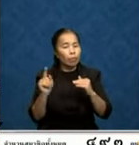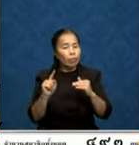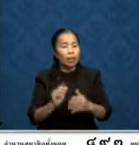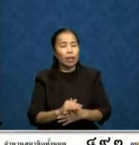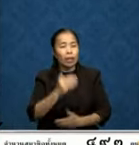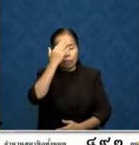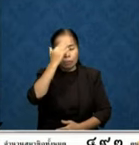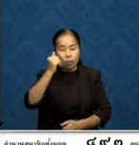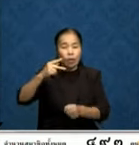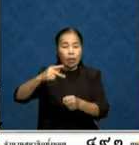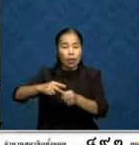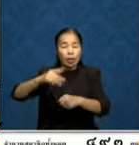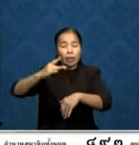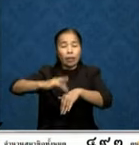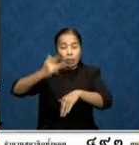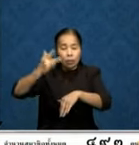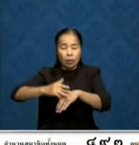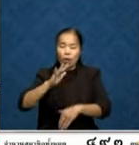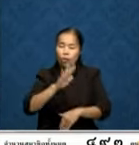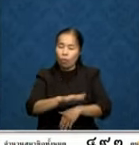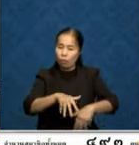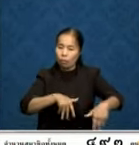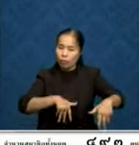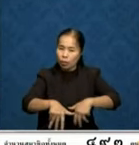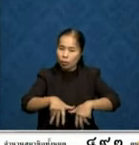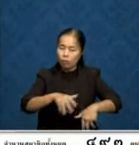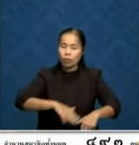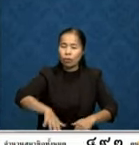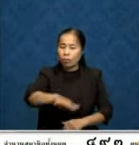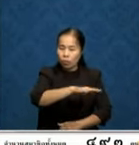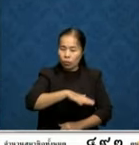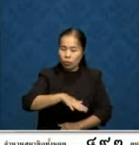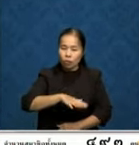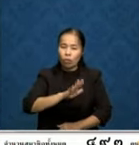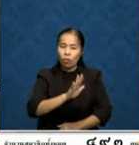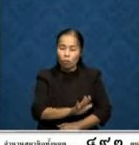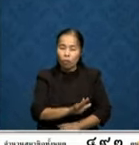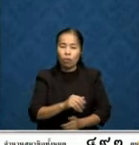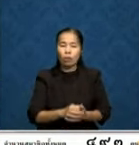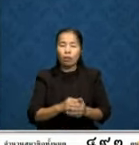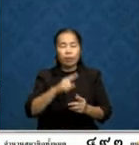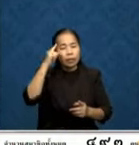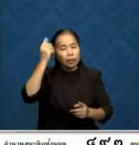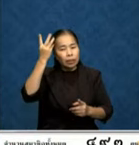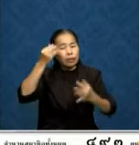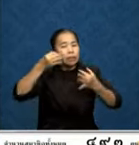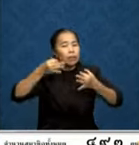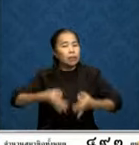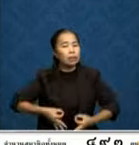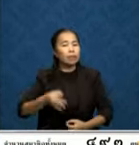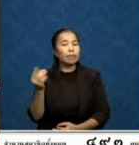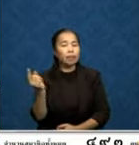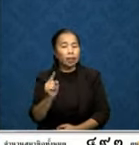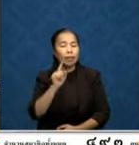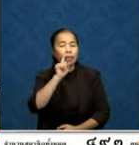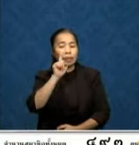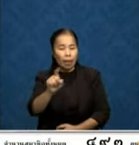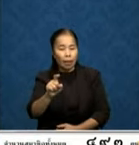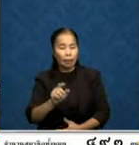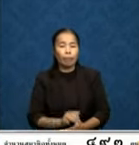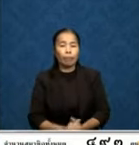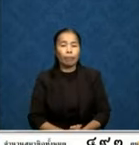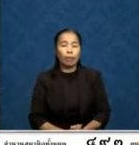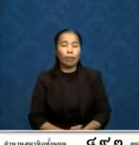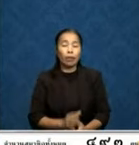าซธรรมชาติที่อยู่ในอ่าวไทยเนี่ยเป็นของประชาชนทุกคนนะครับคำถามก็คือท่านจะตัดสินใจอย่างไรนะครับคำถามต่อมาครับ